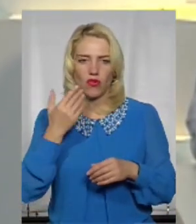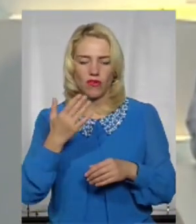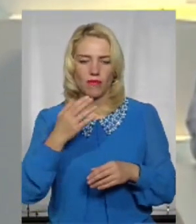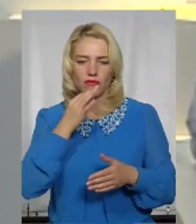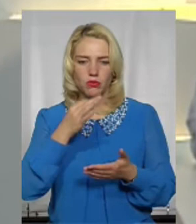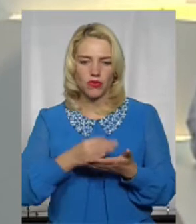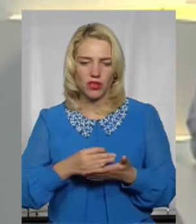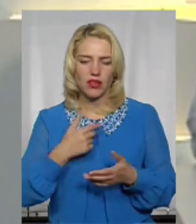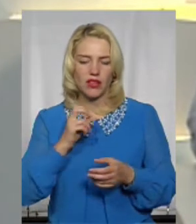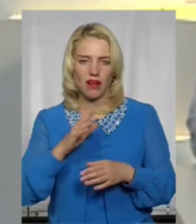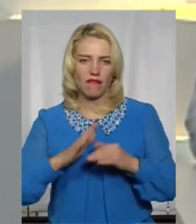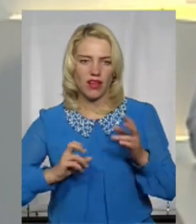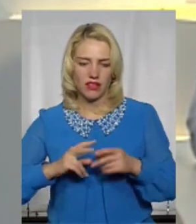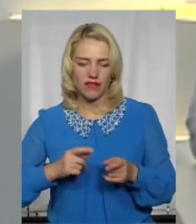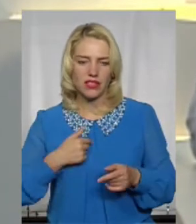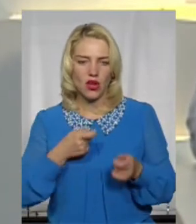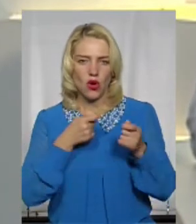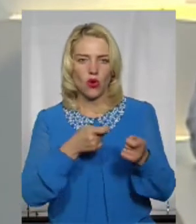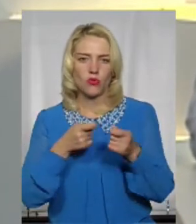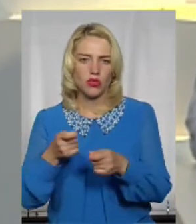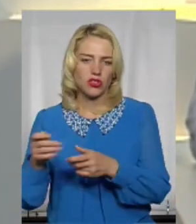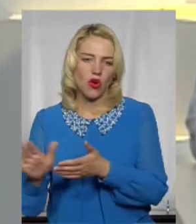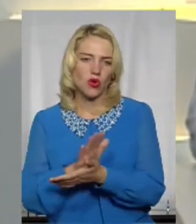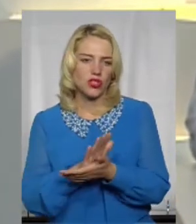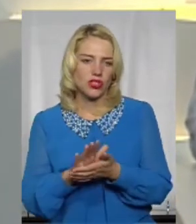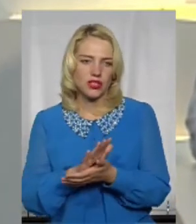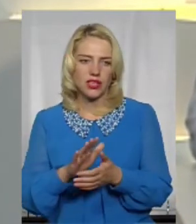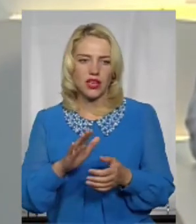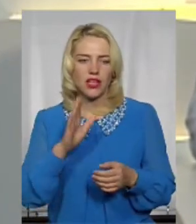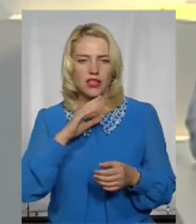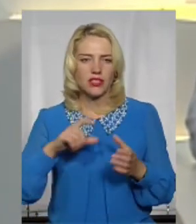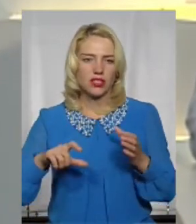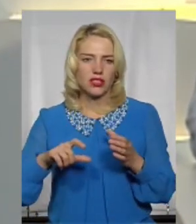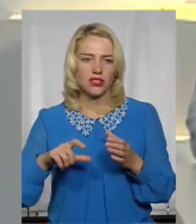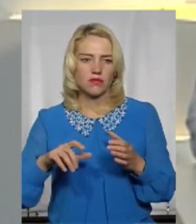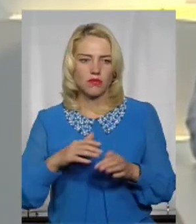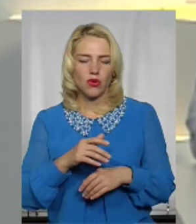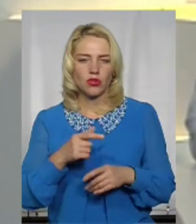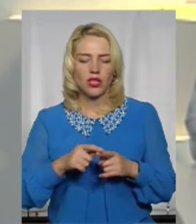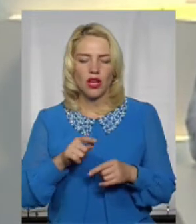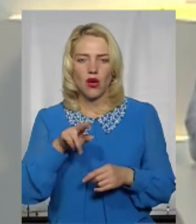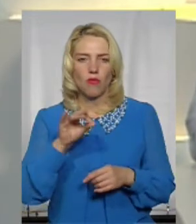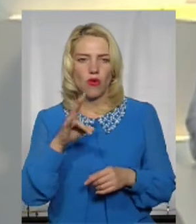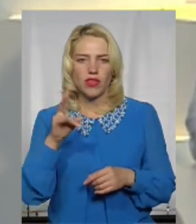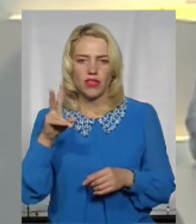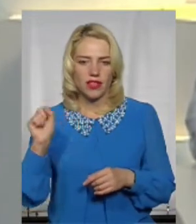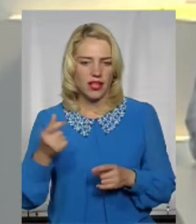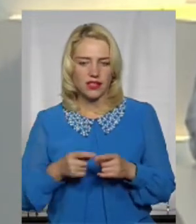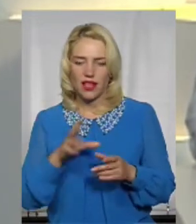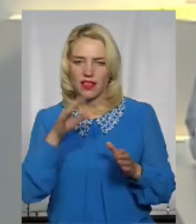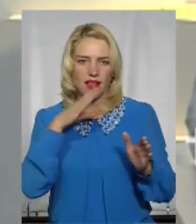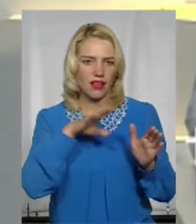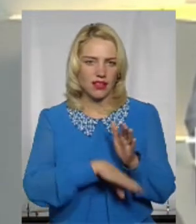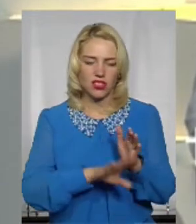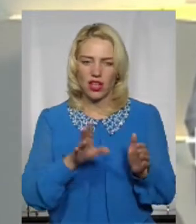фахівець, об'їхавши зараз от стільки очисних споруд, Понінка, не гірша і не краща в даному